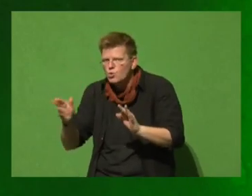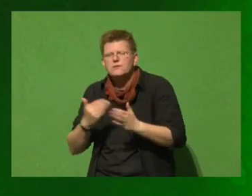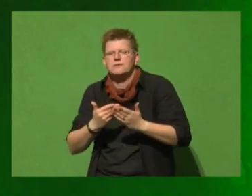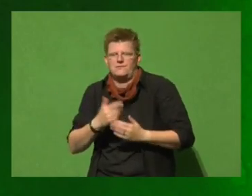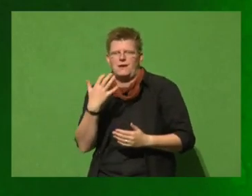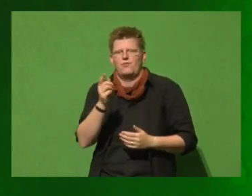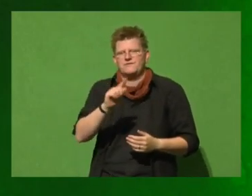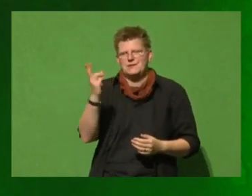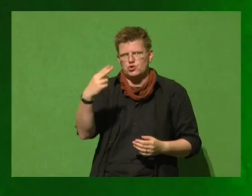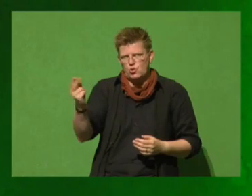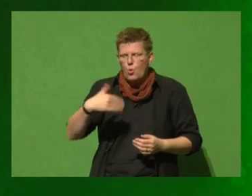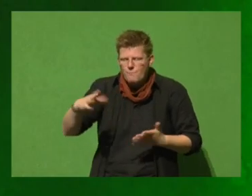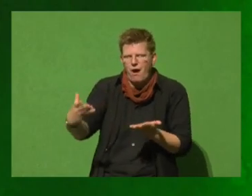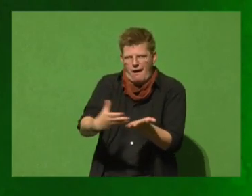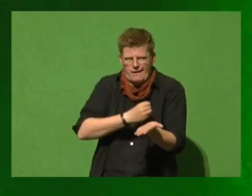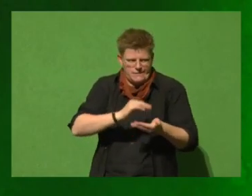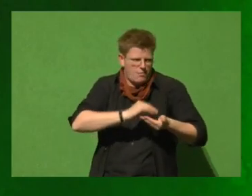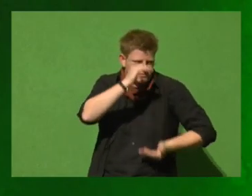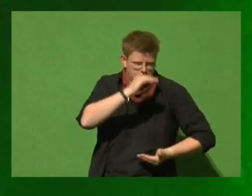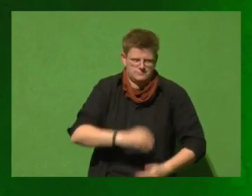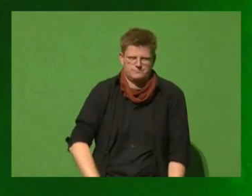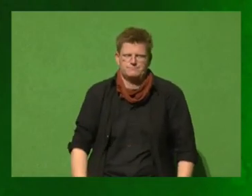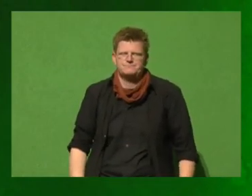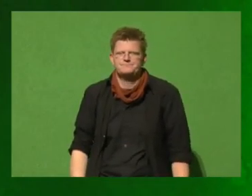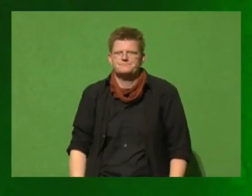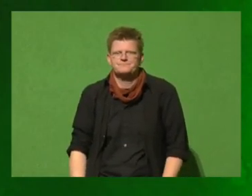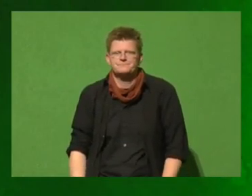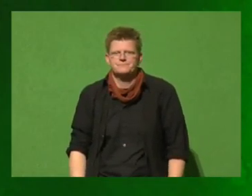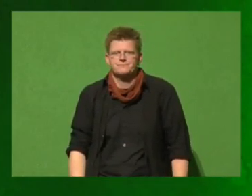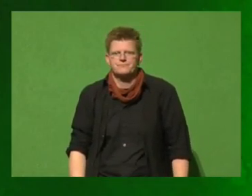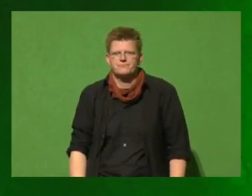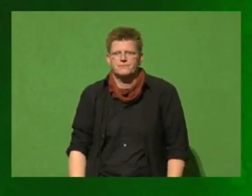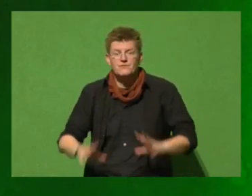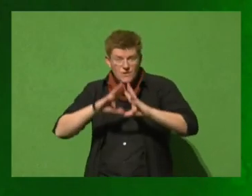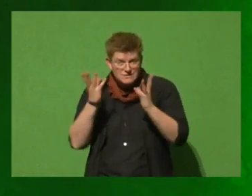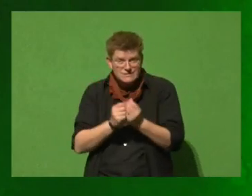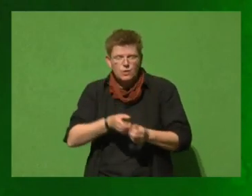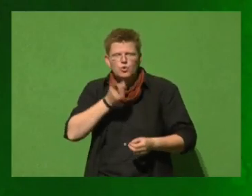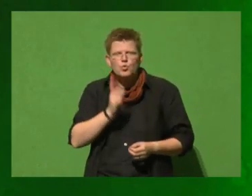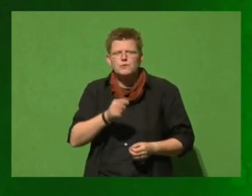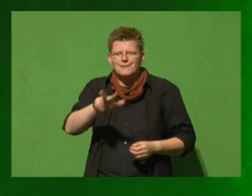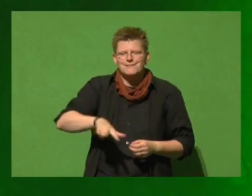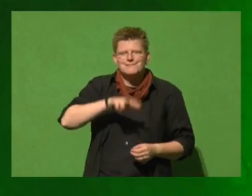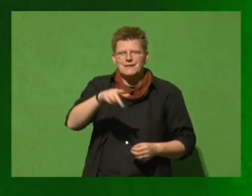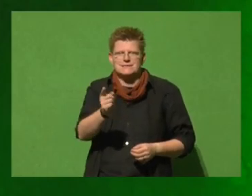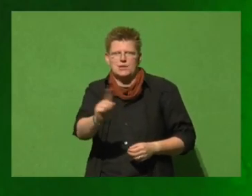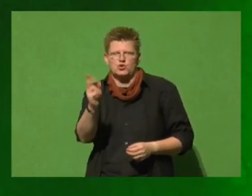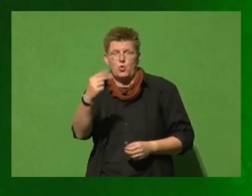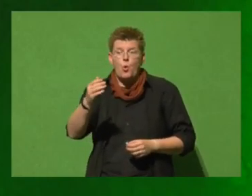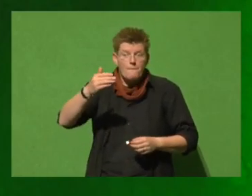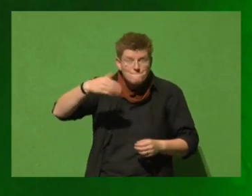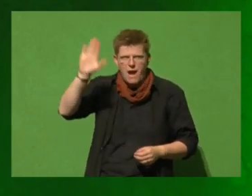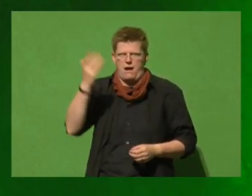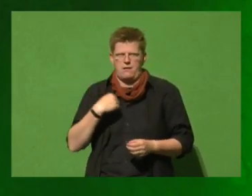Euro mehr Einnahmen dort bekommen. Das heißt, dass wir 113.000 Euro mehr haben, als wir